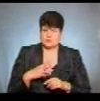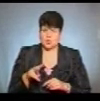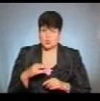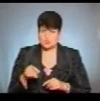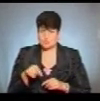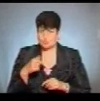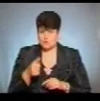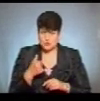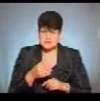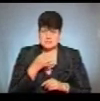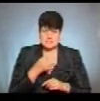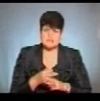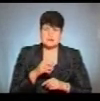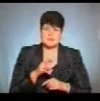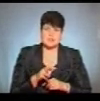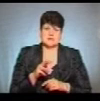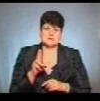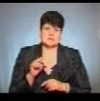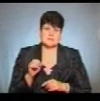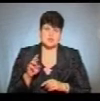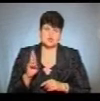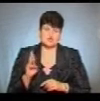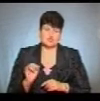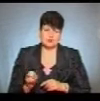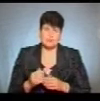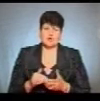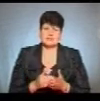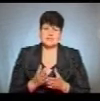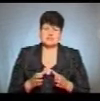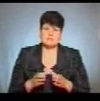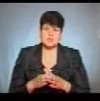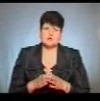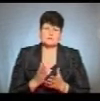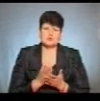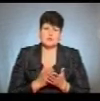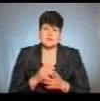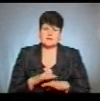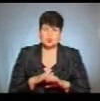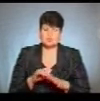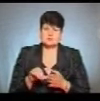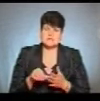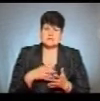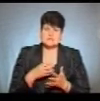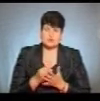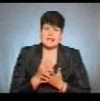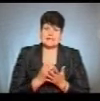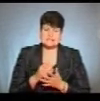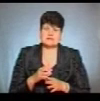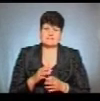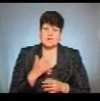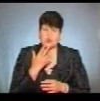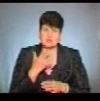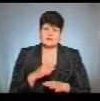року, повідомила Марія Цеп'ящук. Політична партія «Слуга народу» представила своїх кандидатів у народні